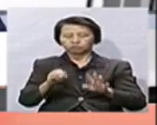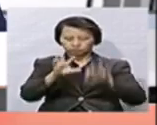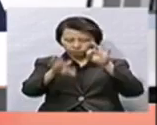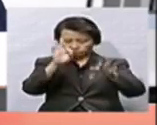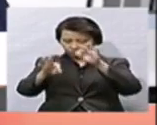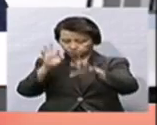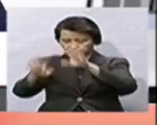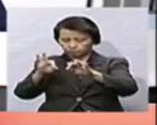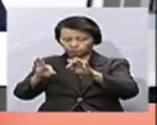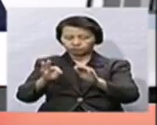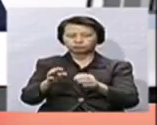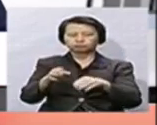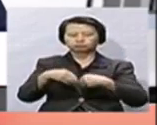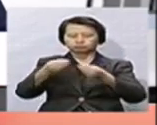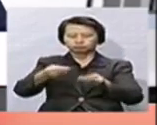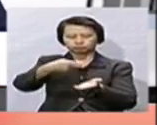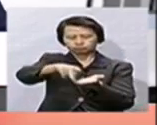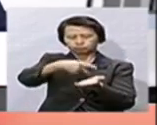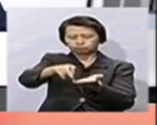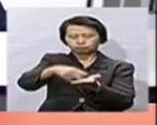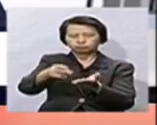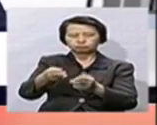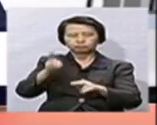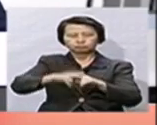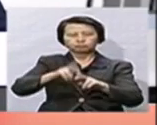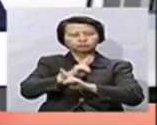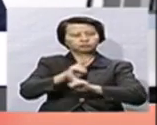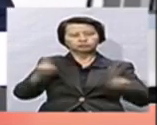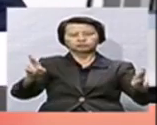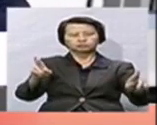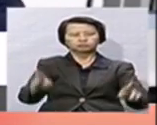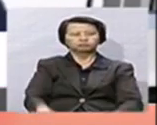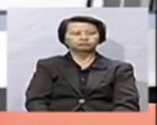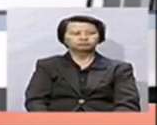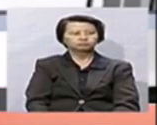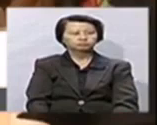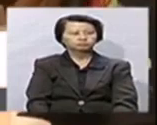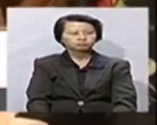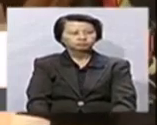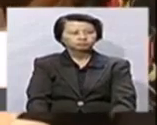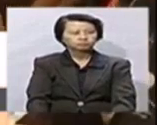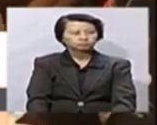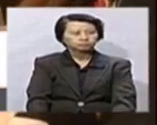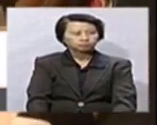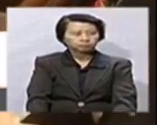dipilih bagi menerima perbelanjaan tambang yang disediakan itu.